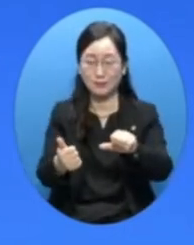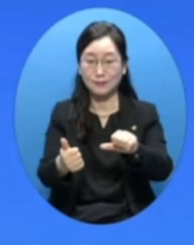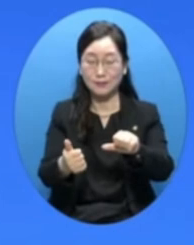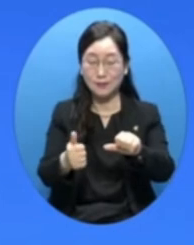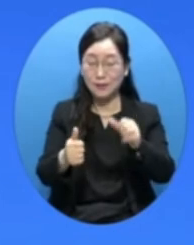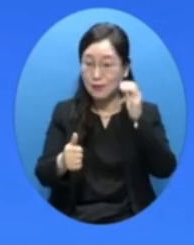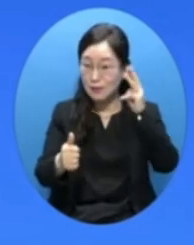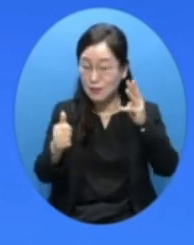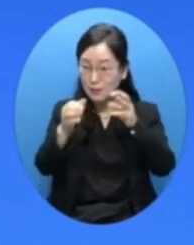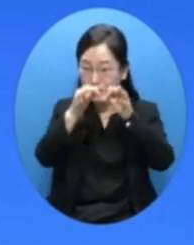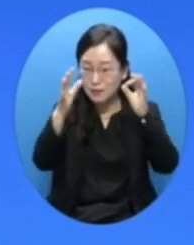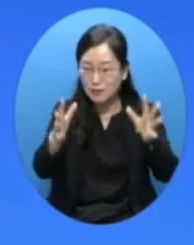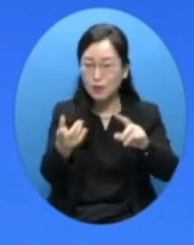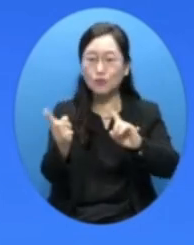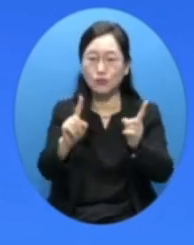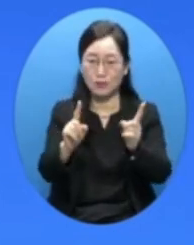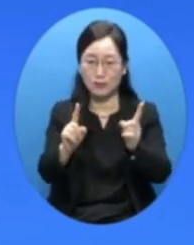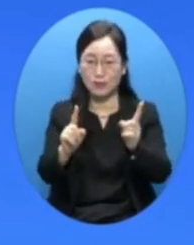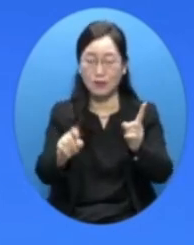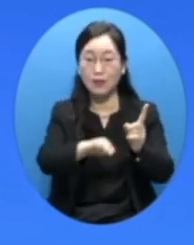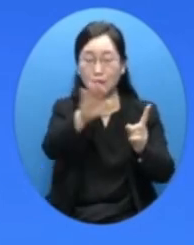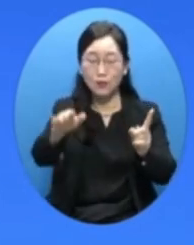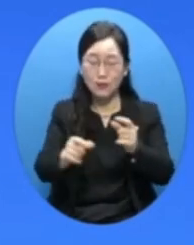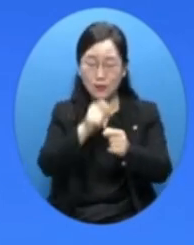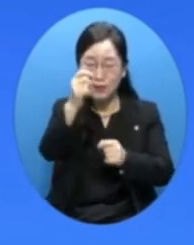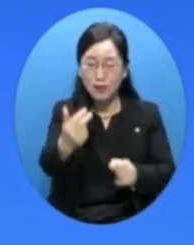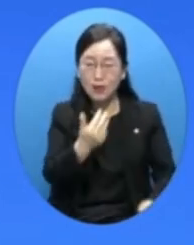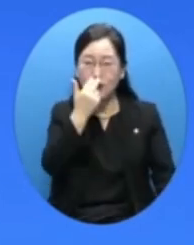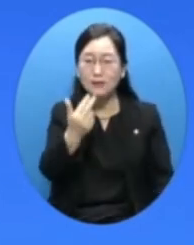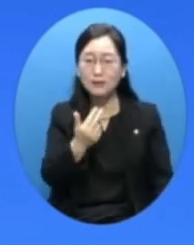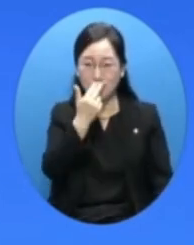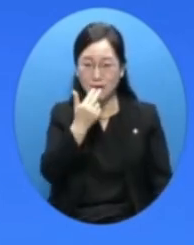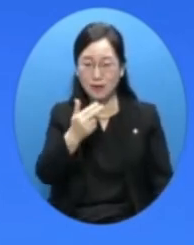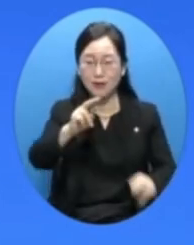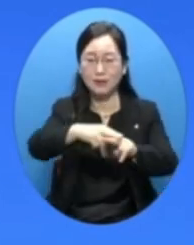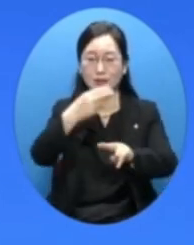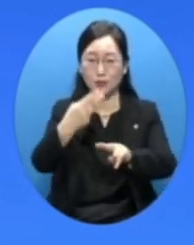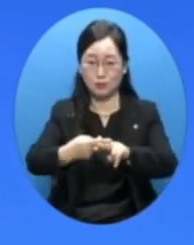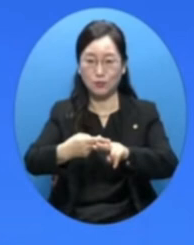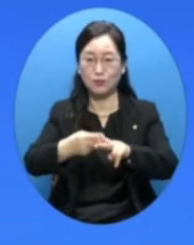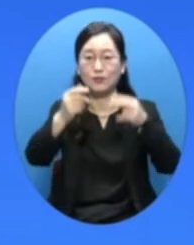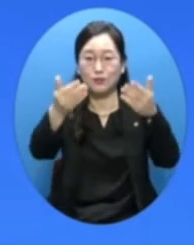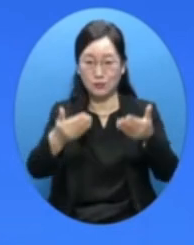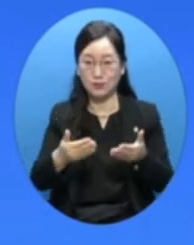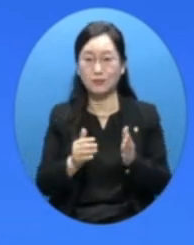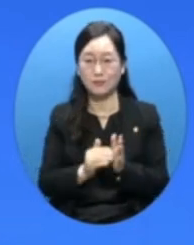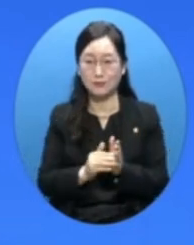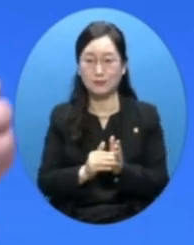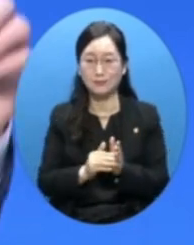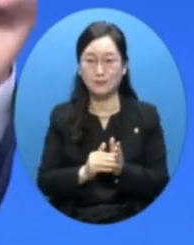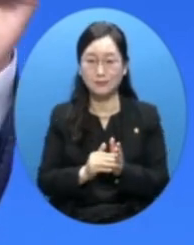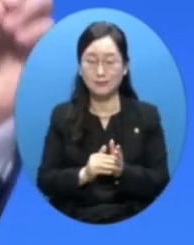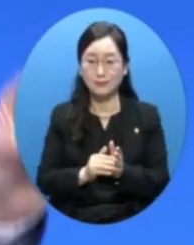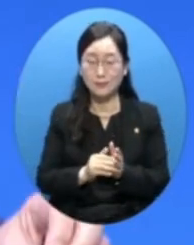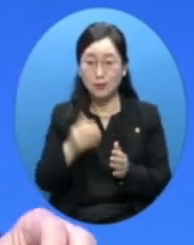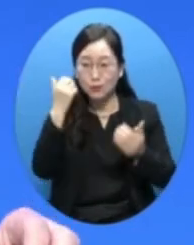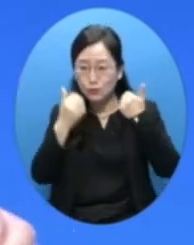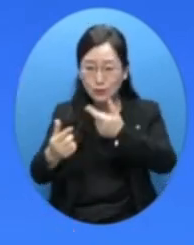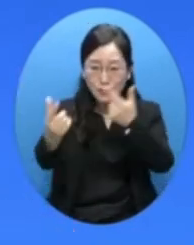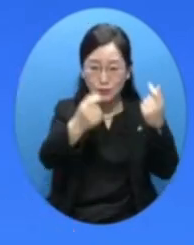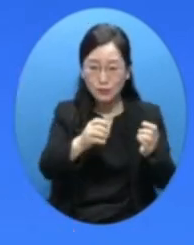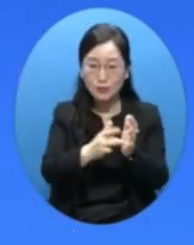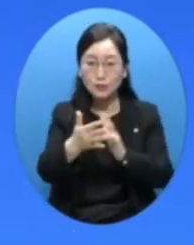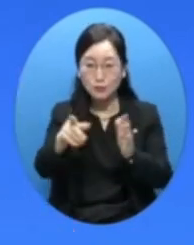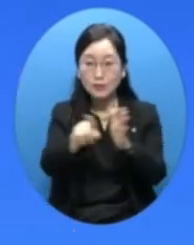3일 만에 부활하심으로 우리에게 영생을 선물로 주신 것입니다. 누군지 예수를 믿기만 하면